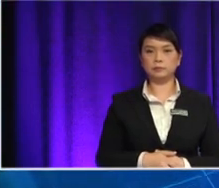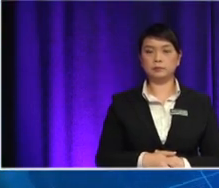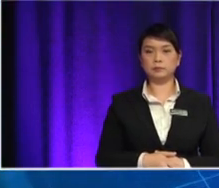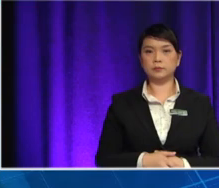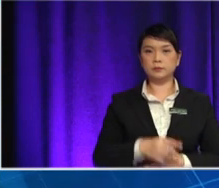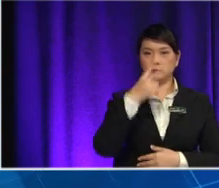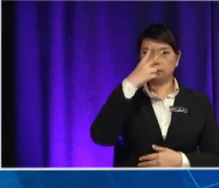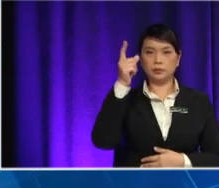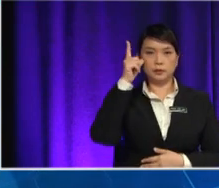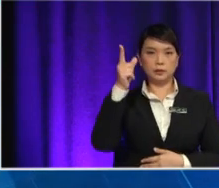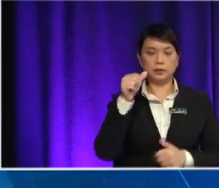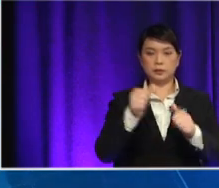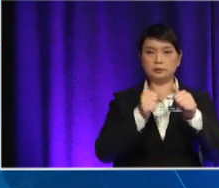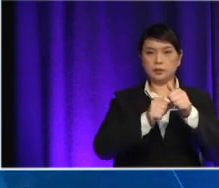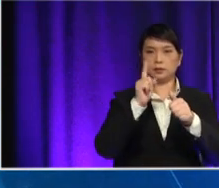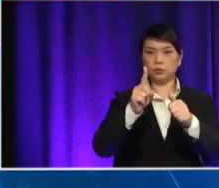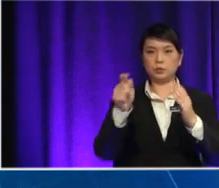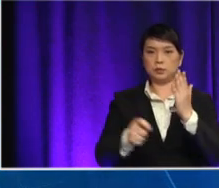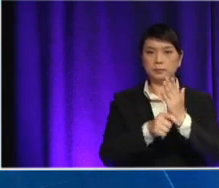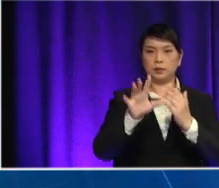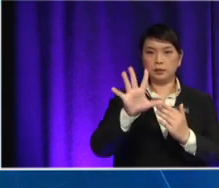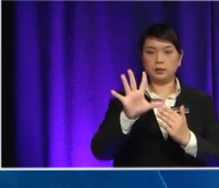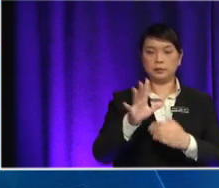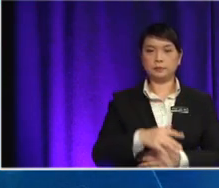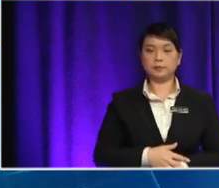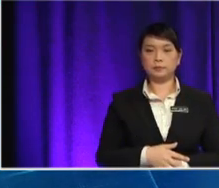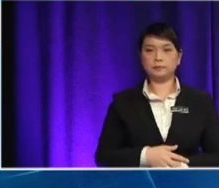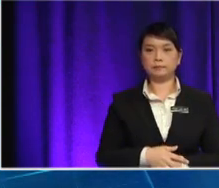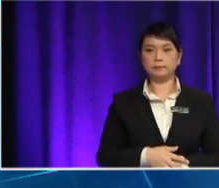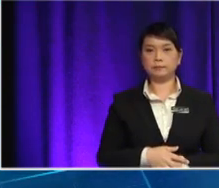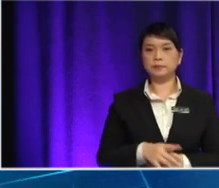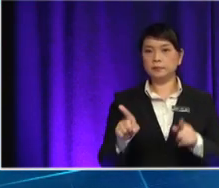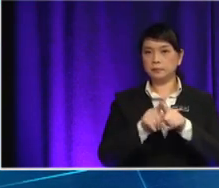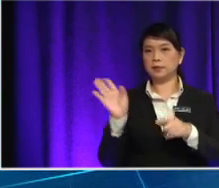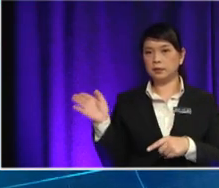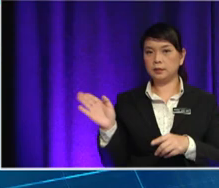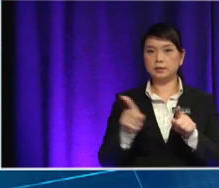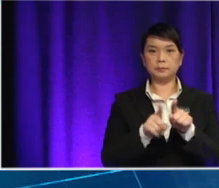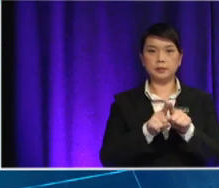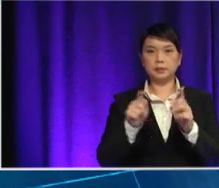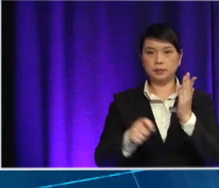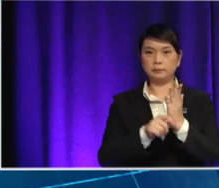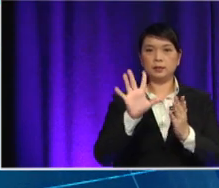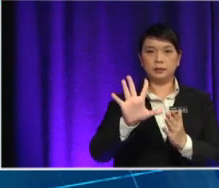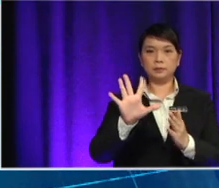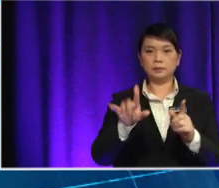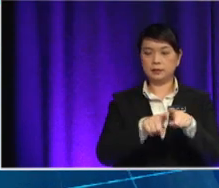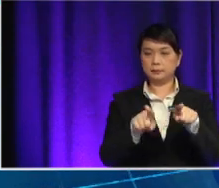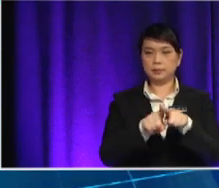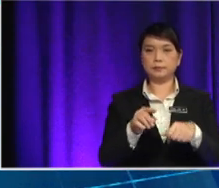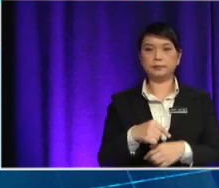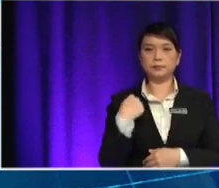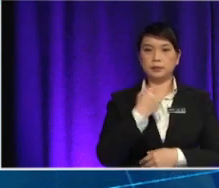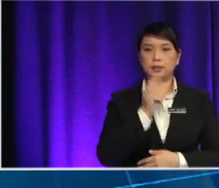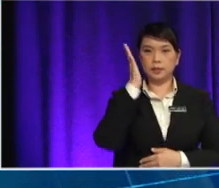Betul tak? Bagaimana nak mencari daripada sini ke sini? Juga kita tambah dengan 5. Bila kita tambah 5, kita